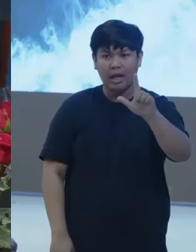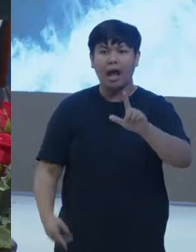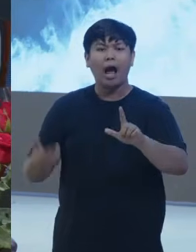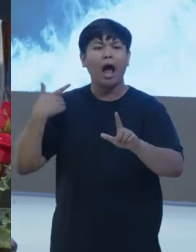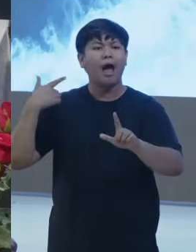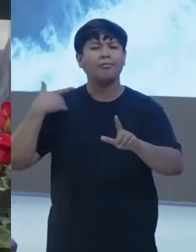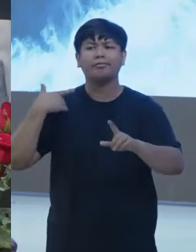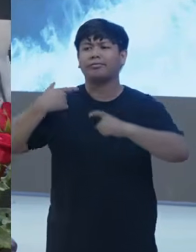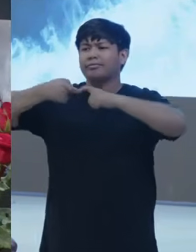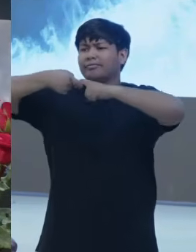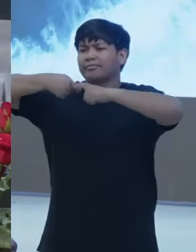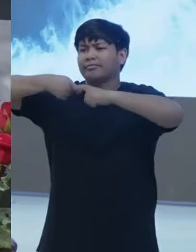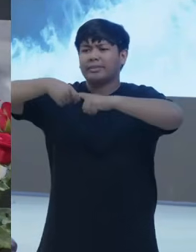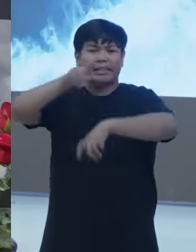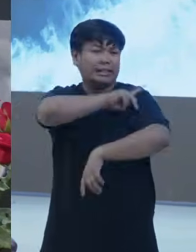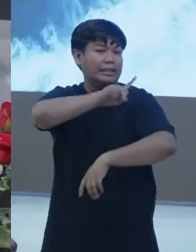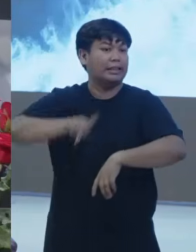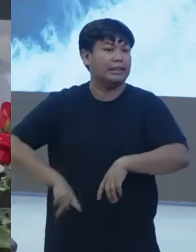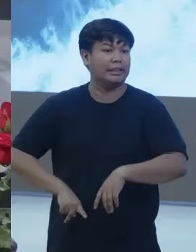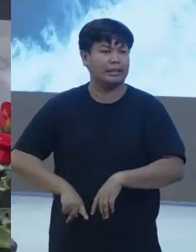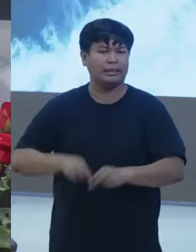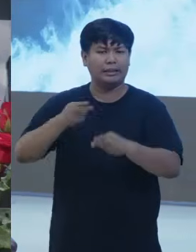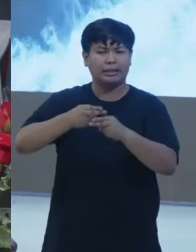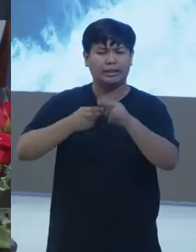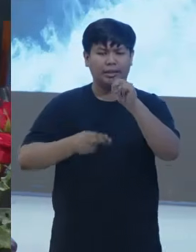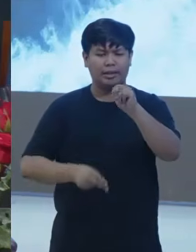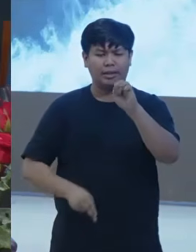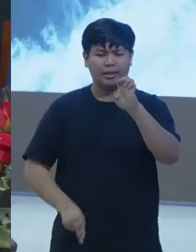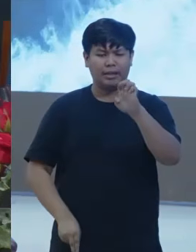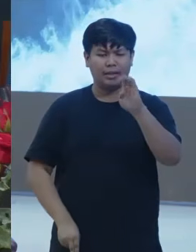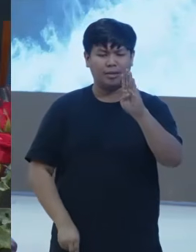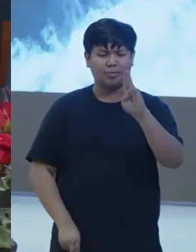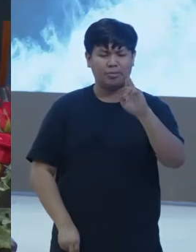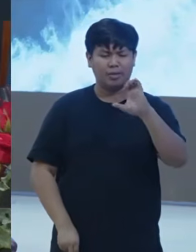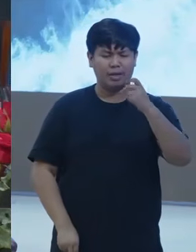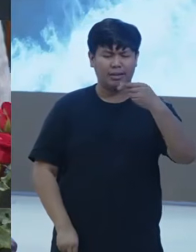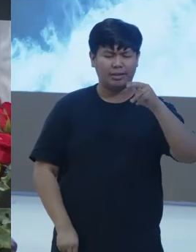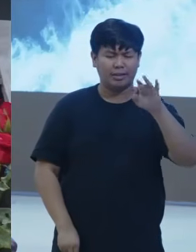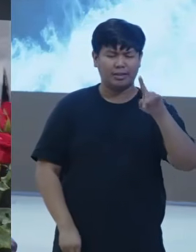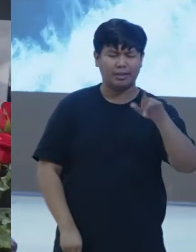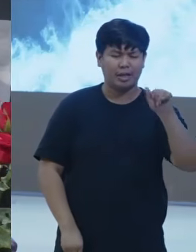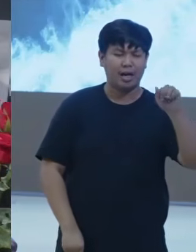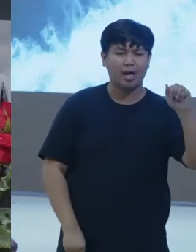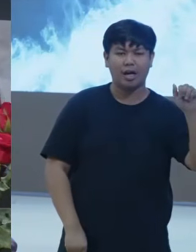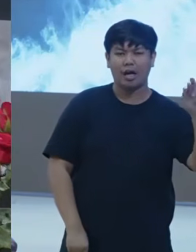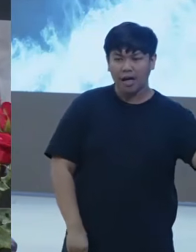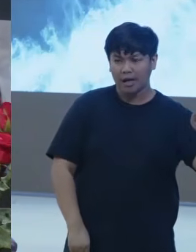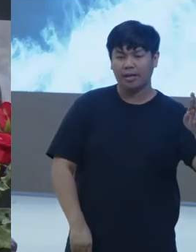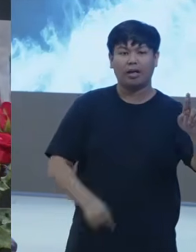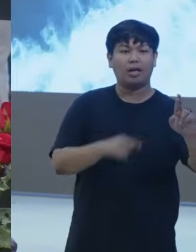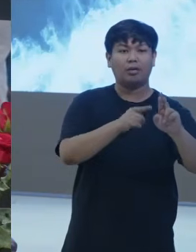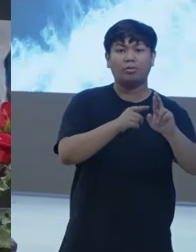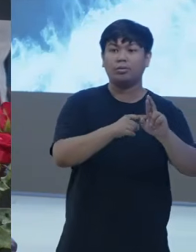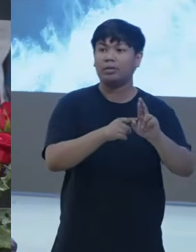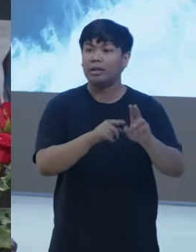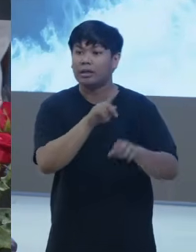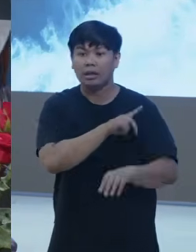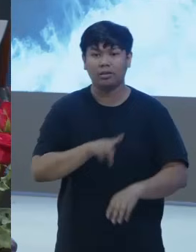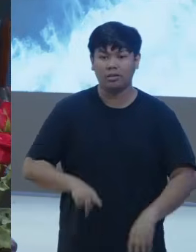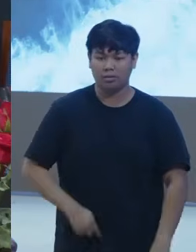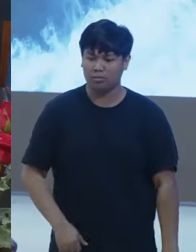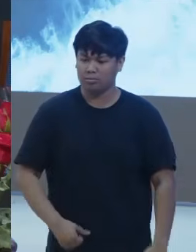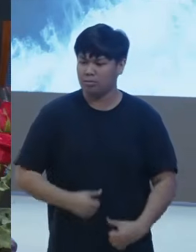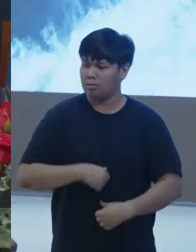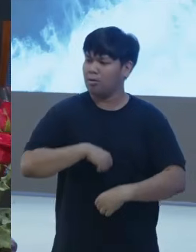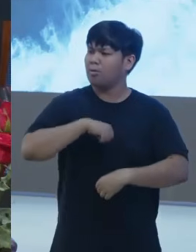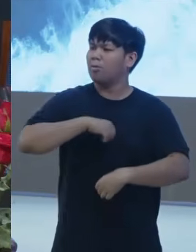ko, ang laki-laki ng aking kingdom. No, ang ginawa ng Diyos sa kanya, ginawa siyang parang hayop, kumakain ng damo, na nagmistulang